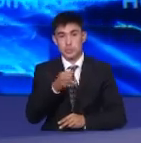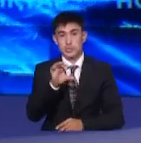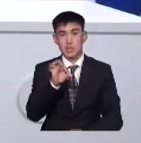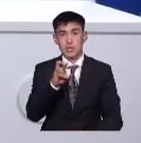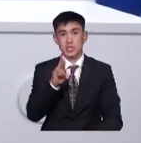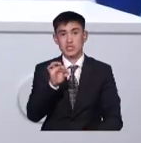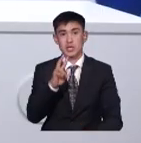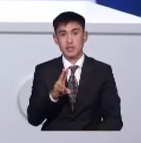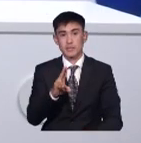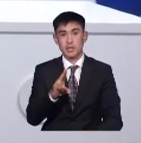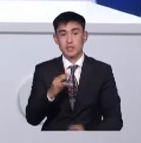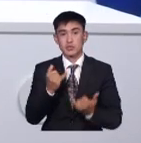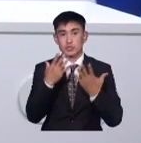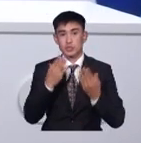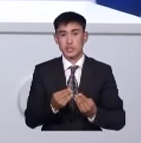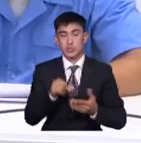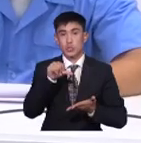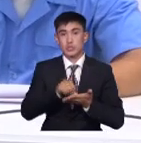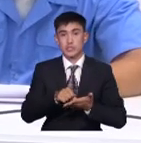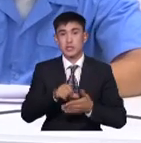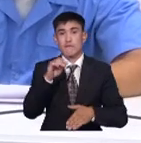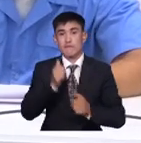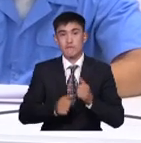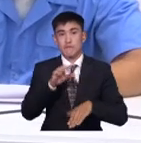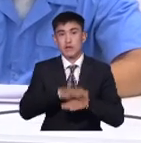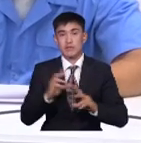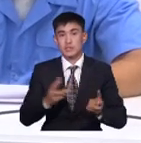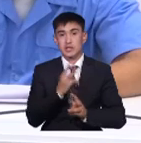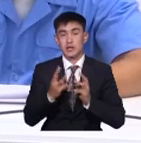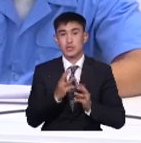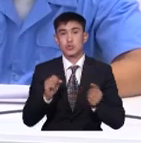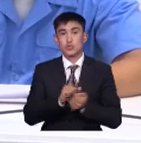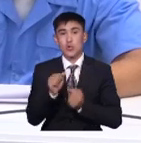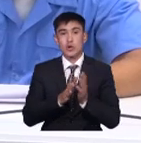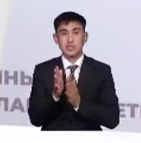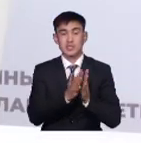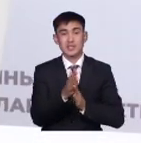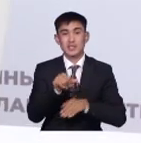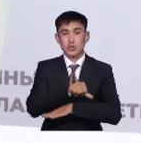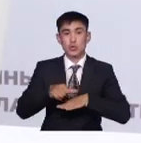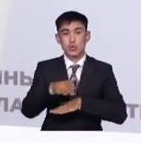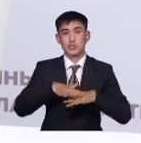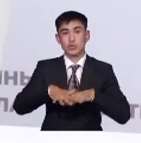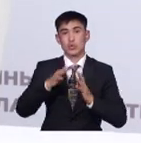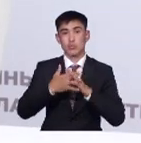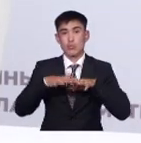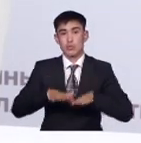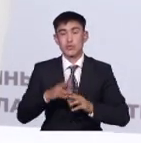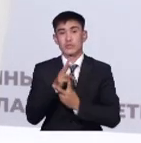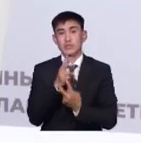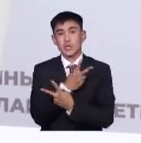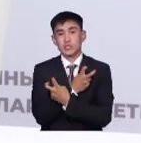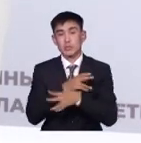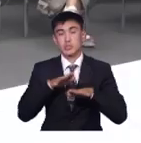области Самат Кинжихан. На сегодняшний день участились факты возгорания сухой растительности на территории населенных пунктов и